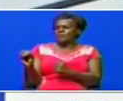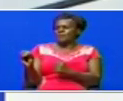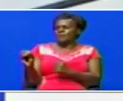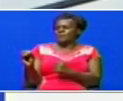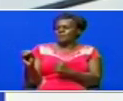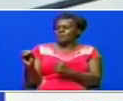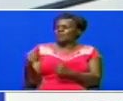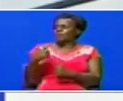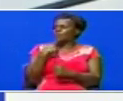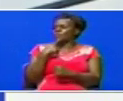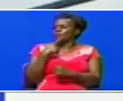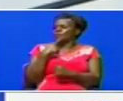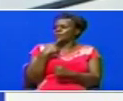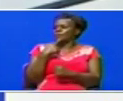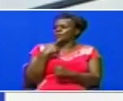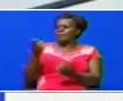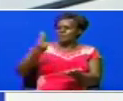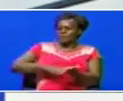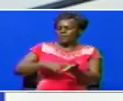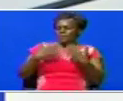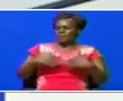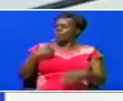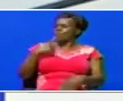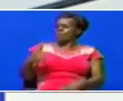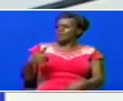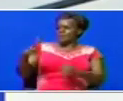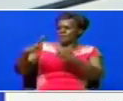Turkana, registered voters,